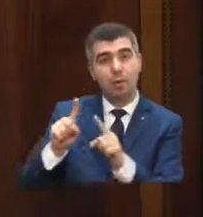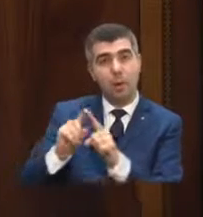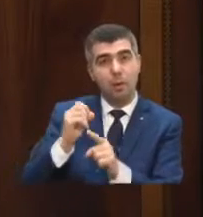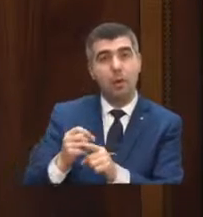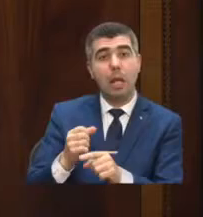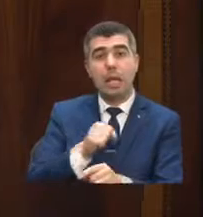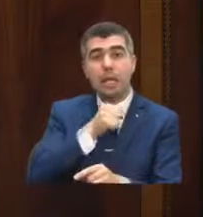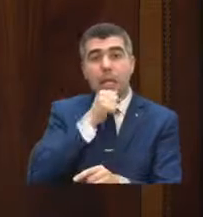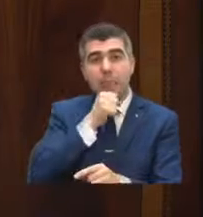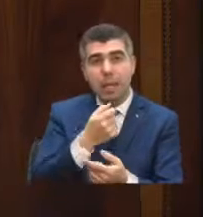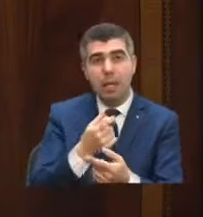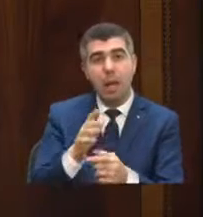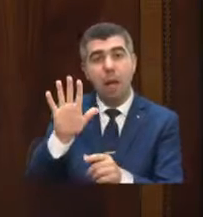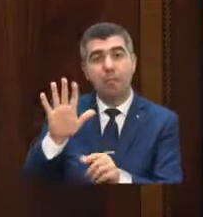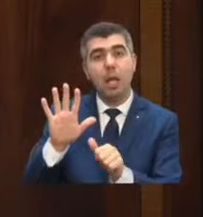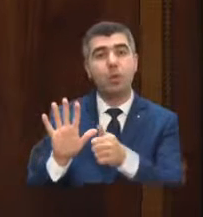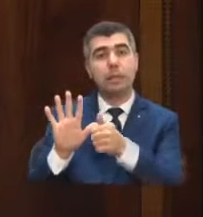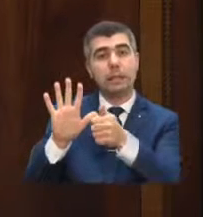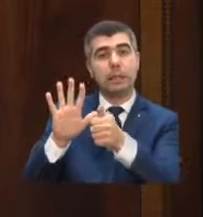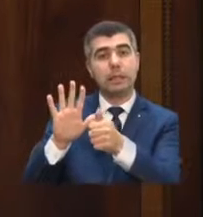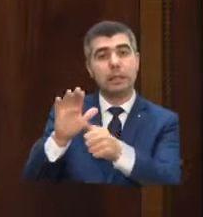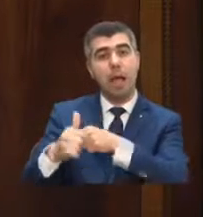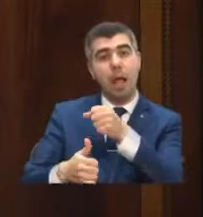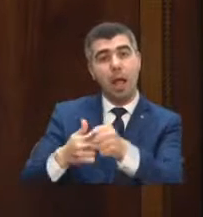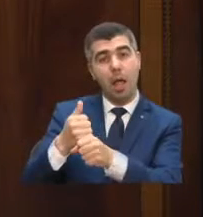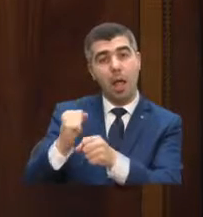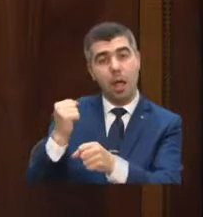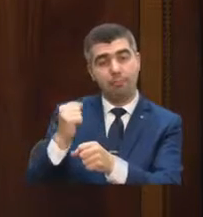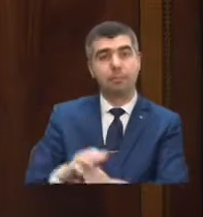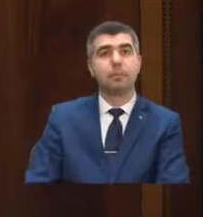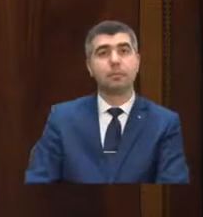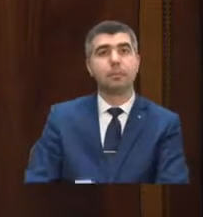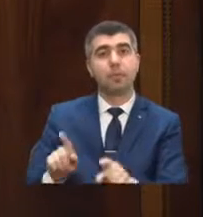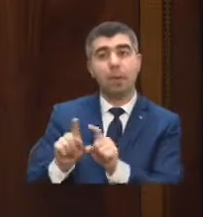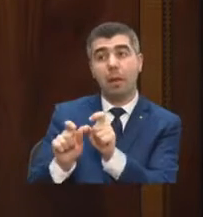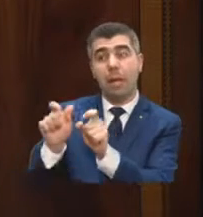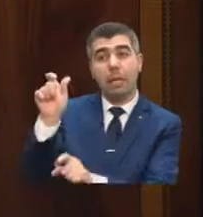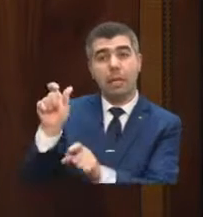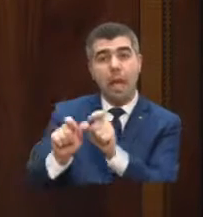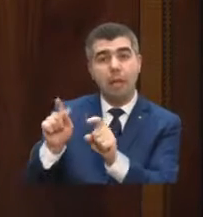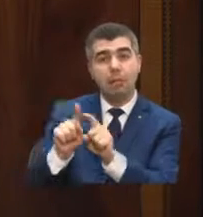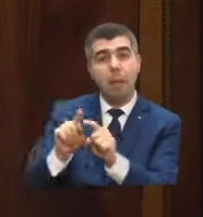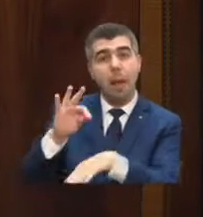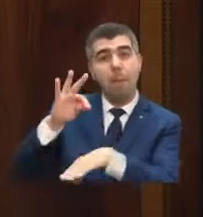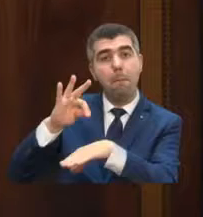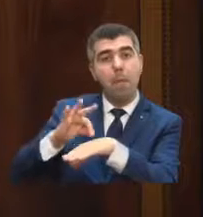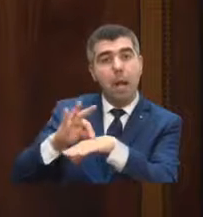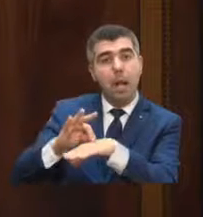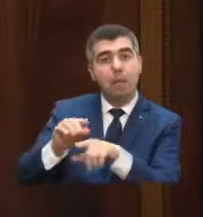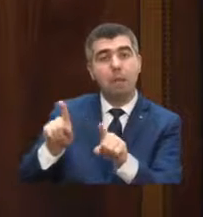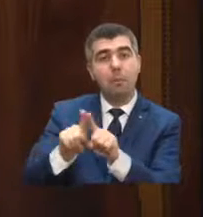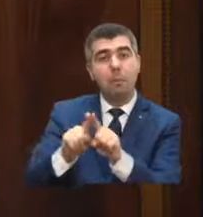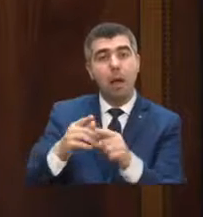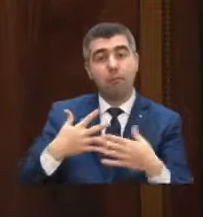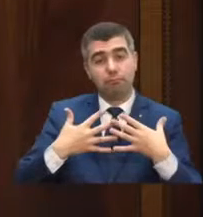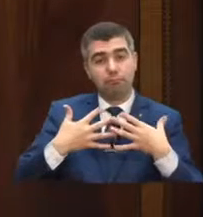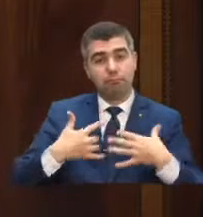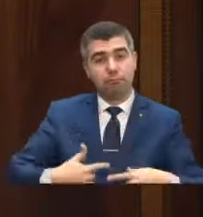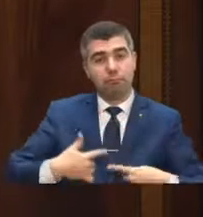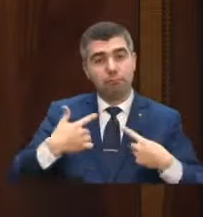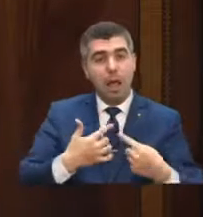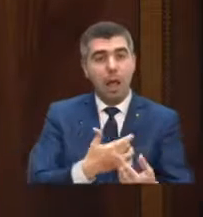المسنين 65 سنة فما فوق، الأفراد الناس اللي عندهم أمراض مزمنة مثل الربو، الأمراض